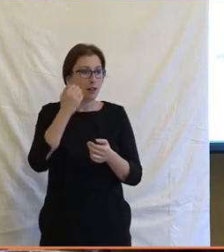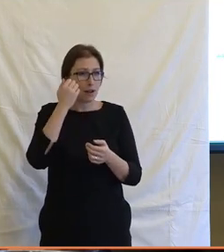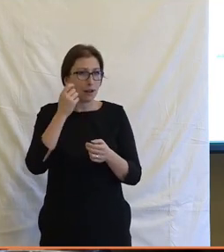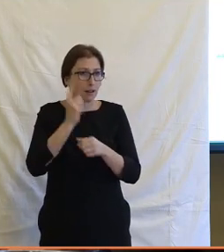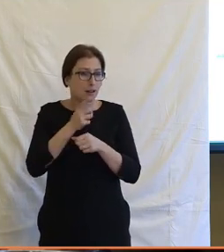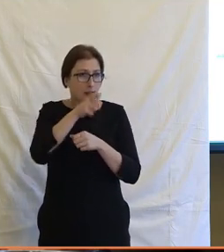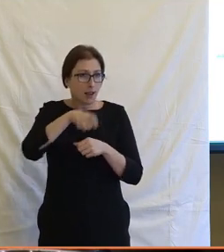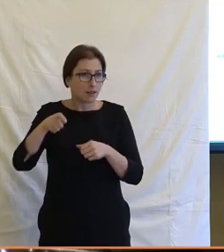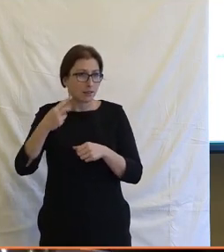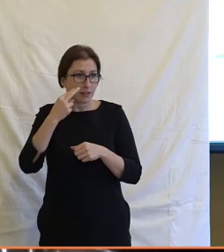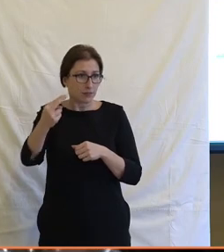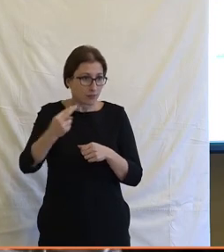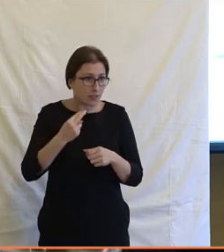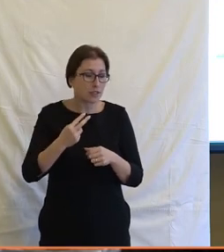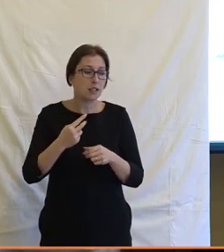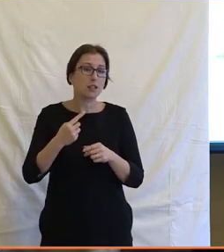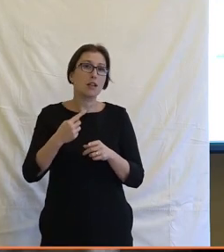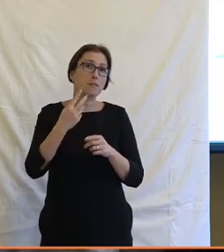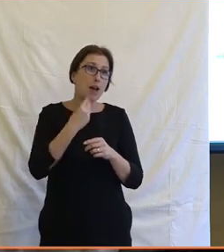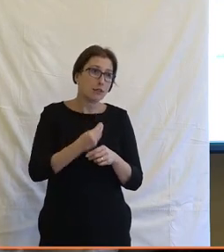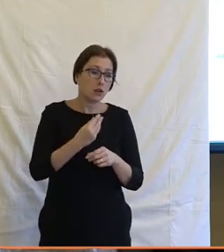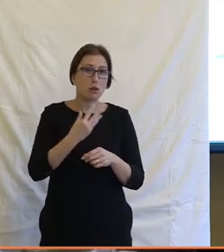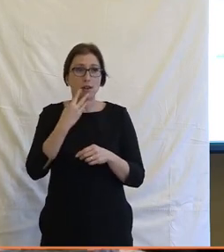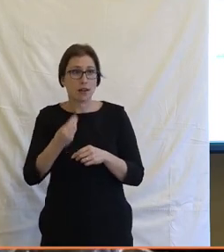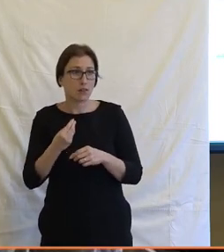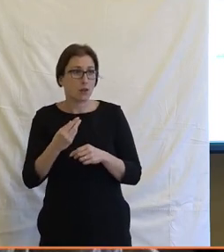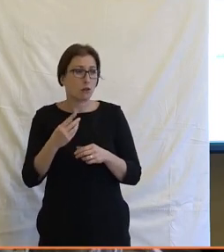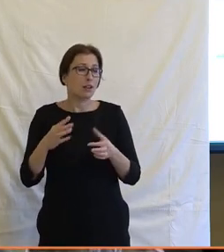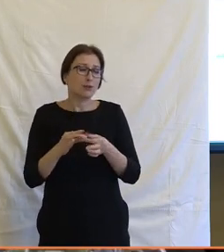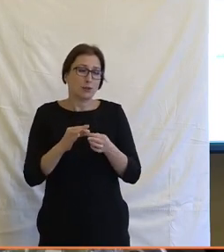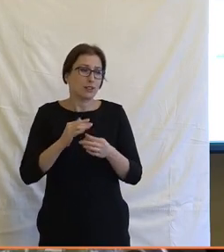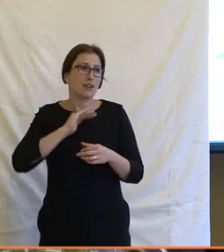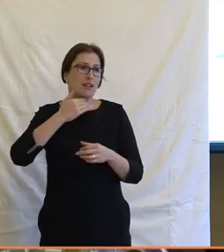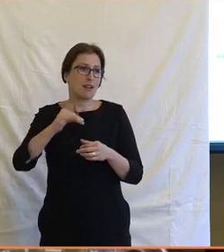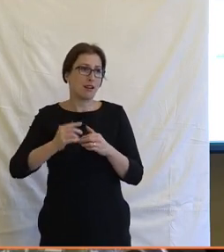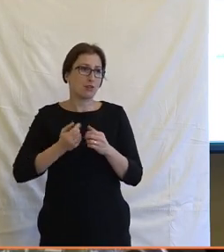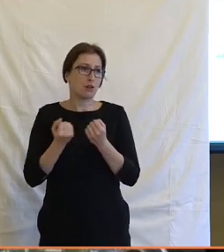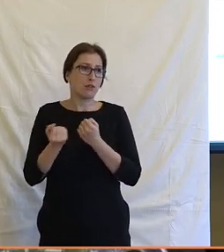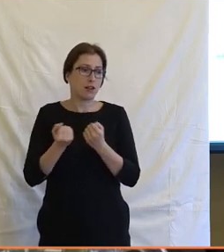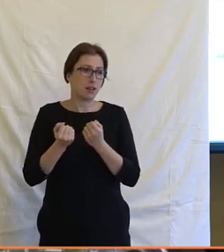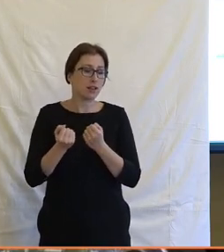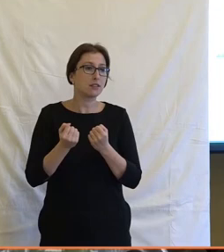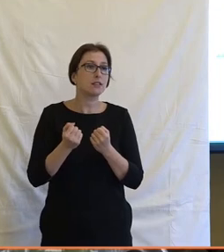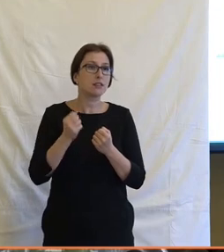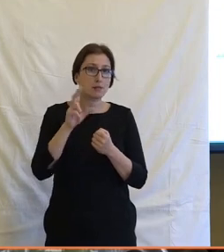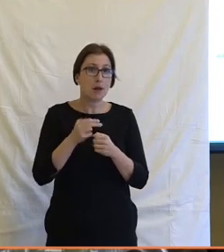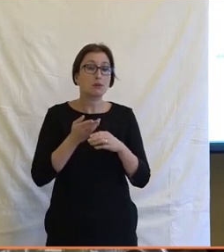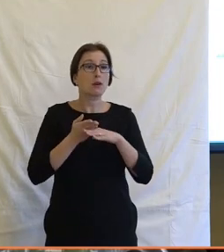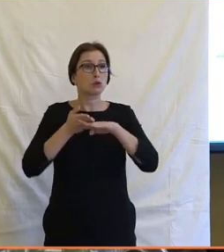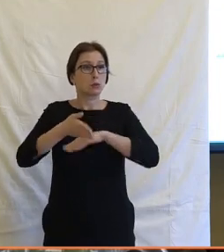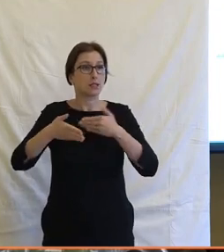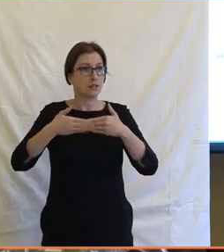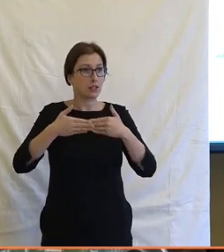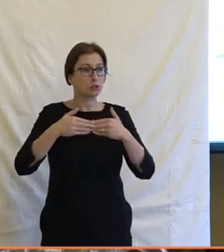ty věci, ty výhody, i ty novědy toho hlasového ovládání. My třeba vlastně klientům ukazujeme, že u vstupních dveří mám